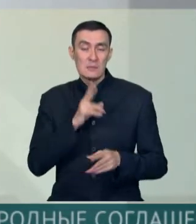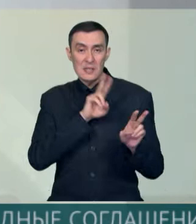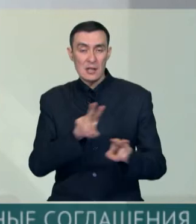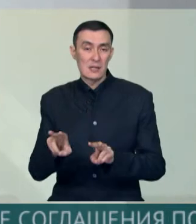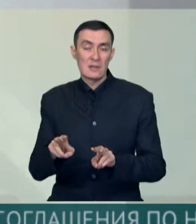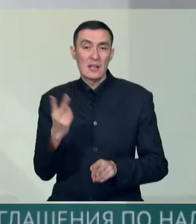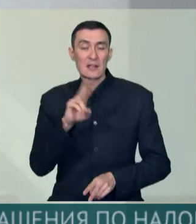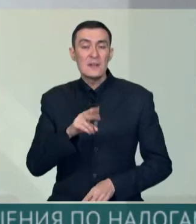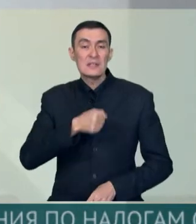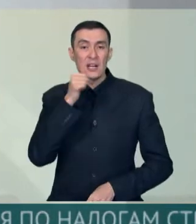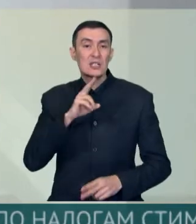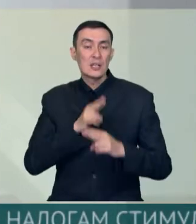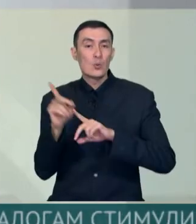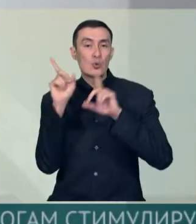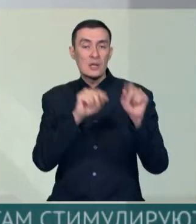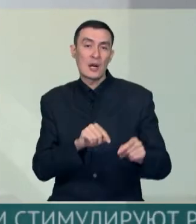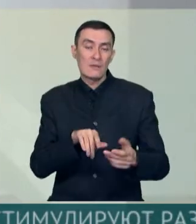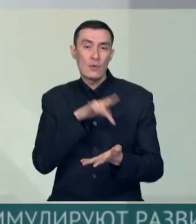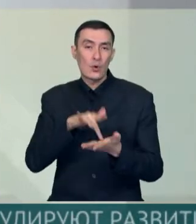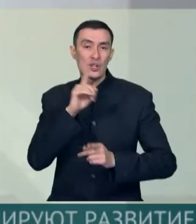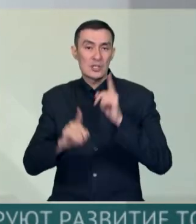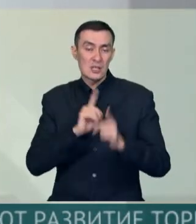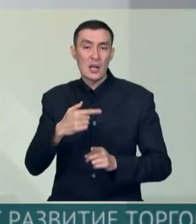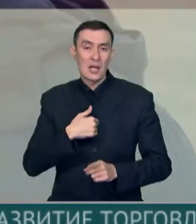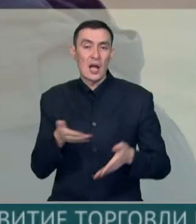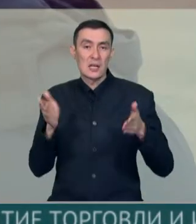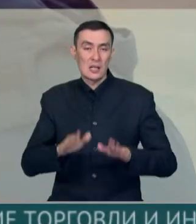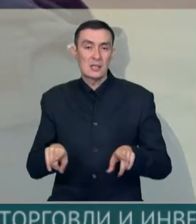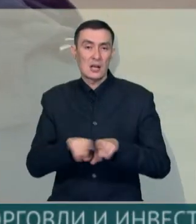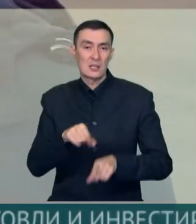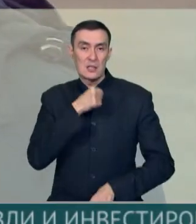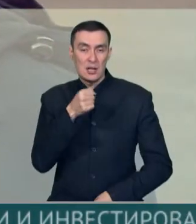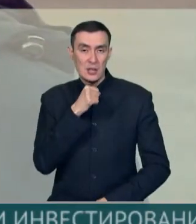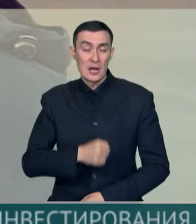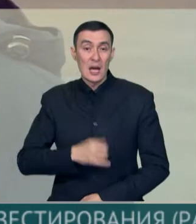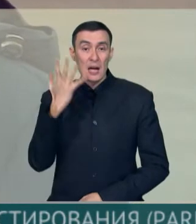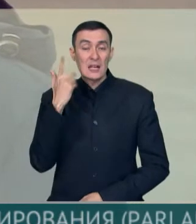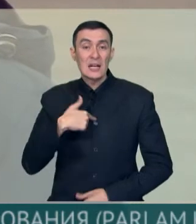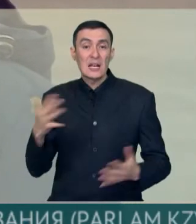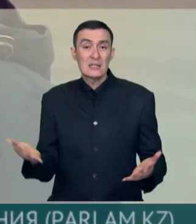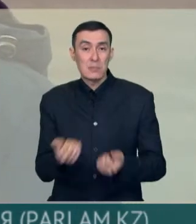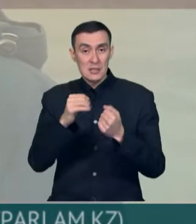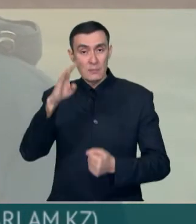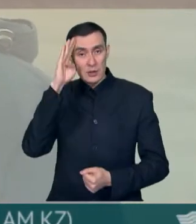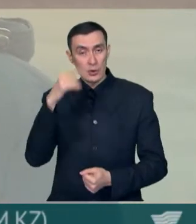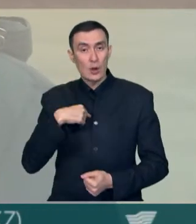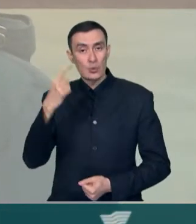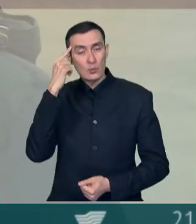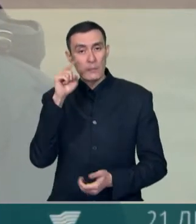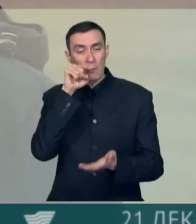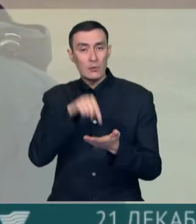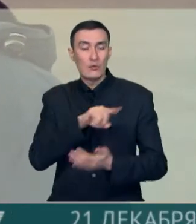ними. 2 старшие сестры уехали в Жезказган, а я осталась за старшую. Я, когда спас этого мальчика, я подумал в больнице, что я